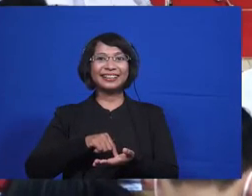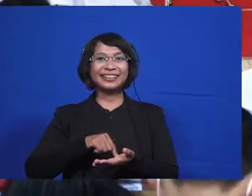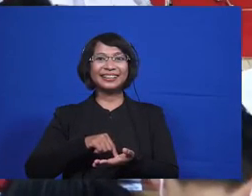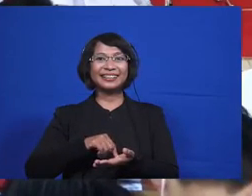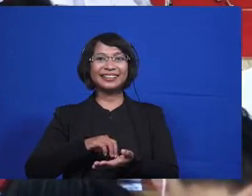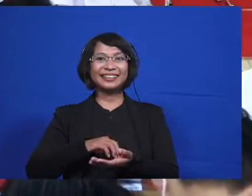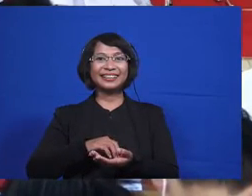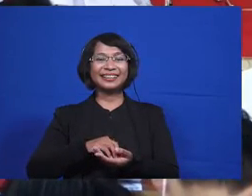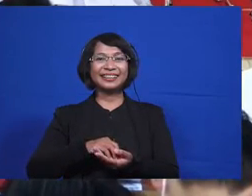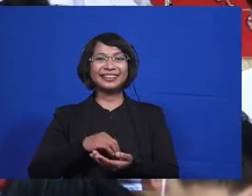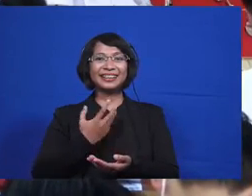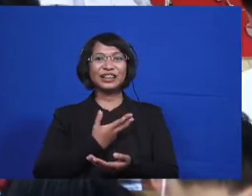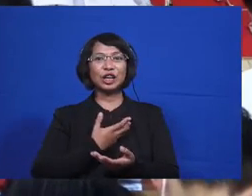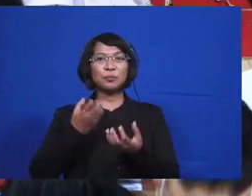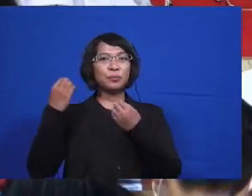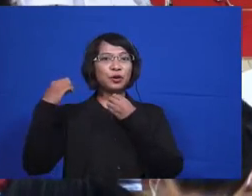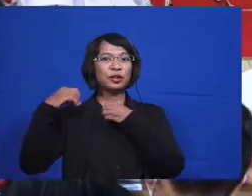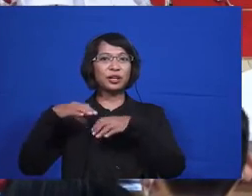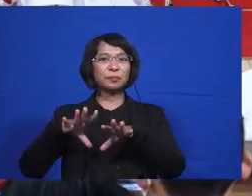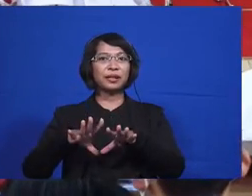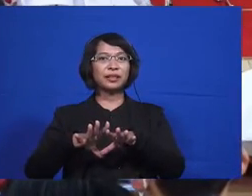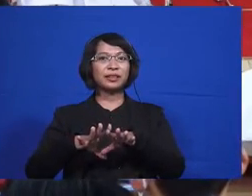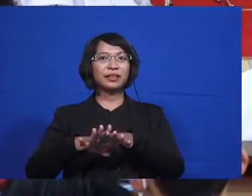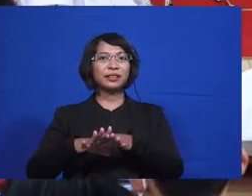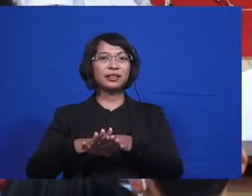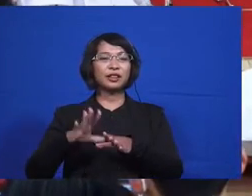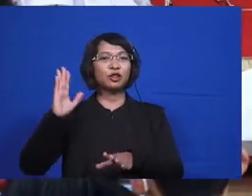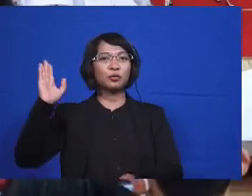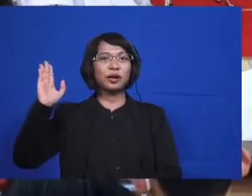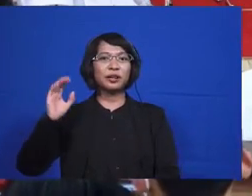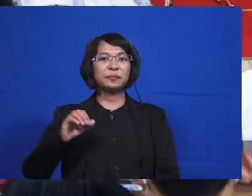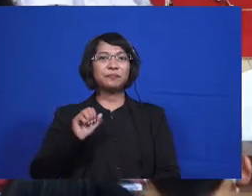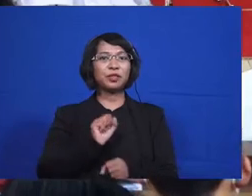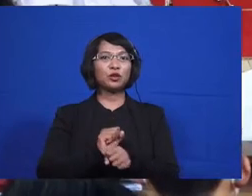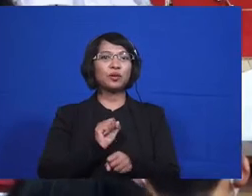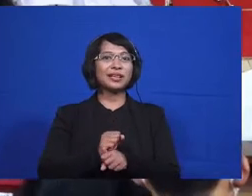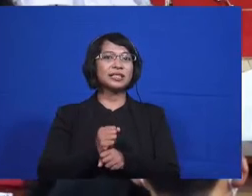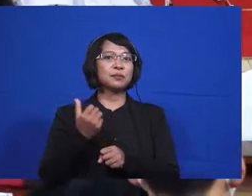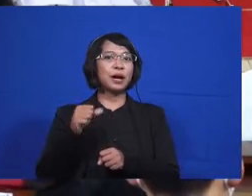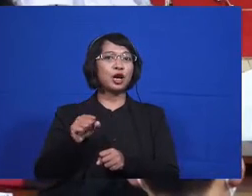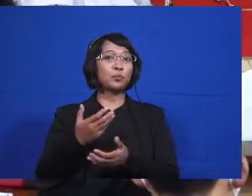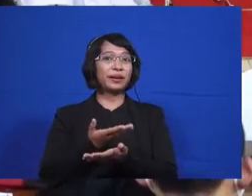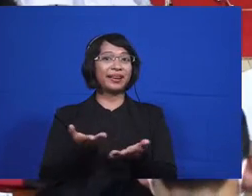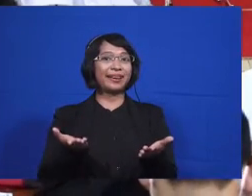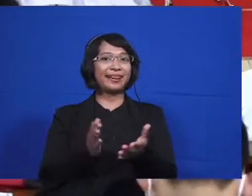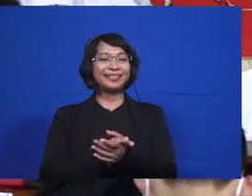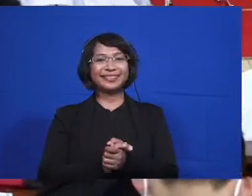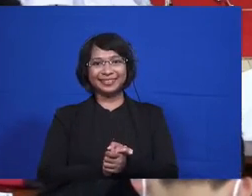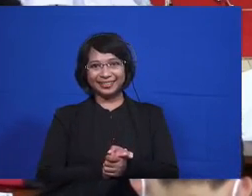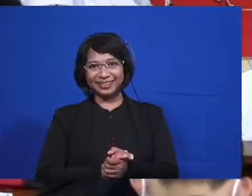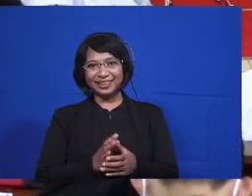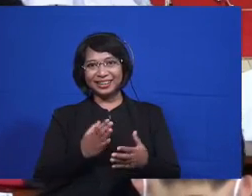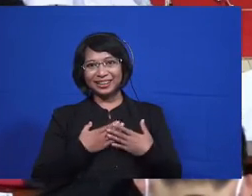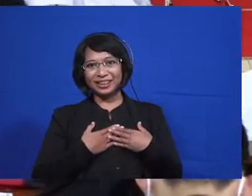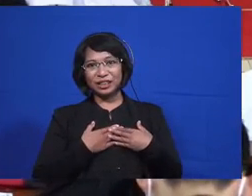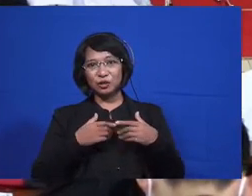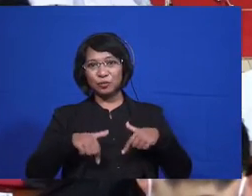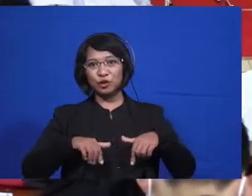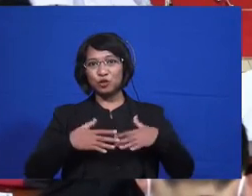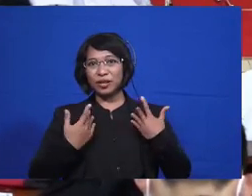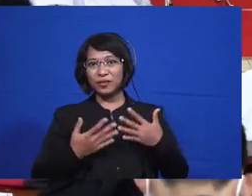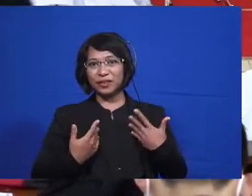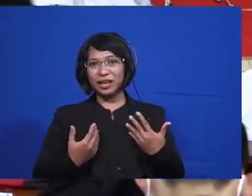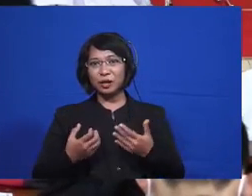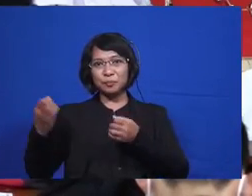akan mohon rahmat berkat Tuhan untuk perutusan mereka agar bisa menjalankan tugas perutusan dengan sepenuh hati, penuh sukacita, dan membawa